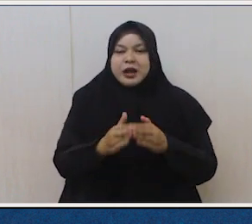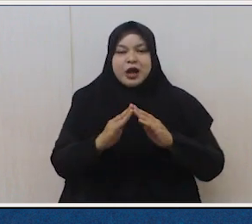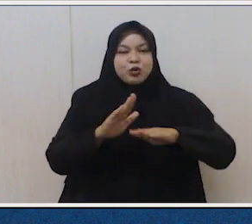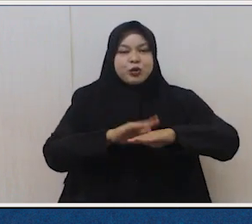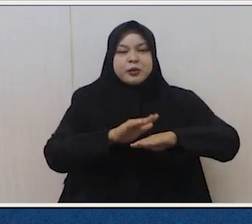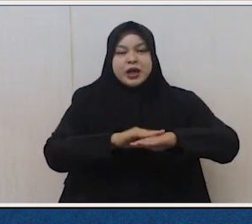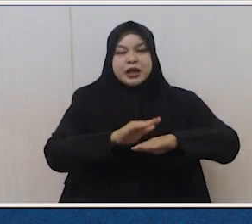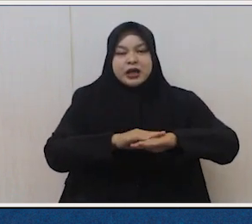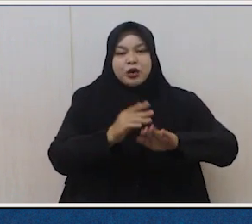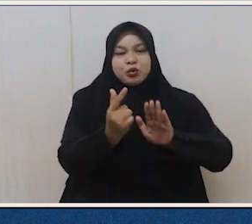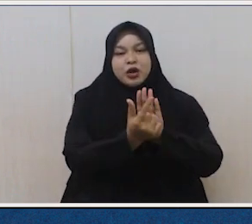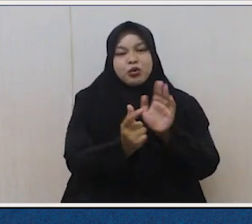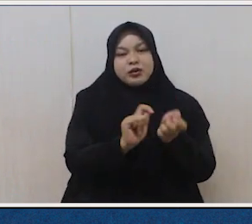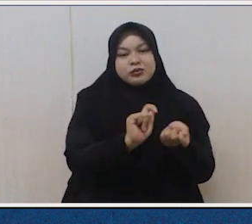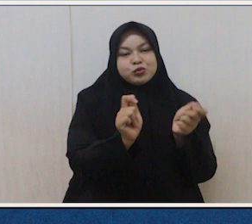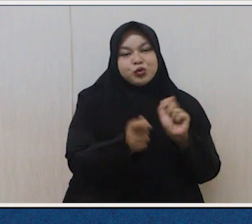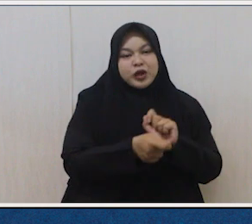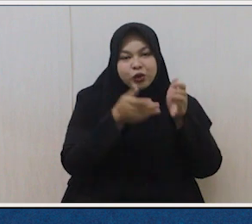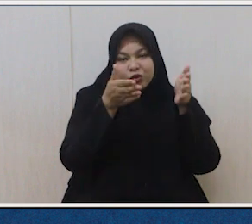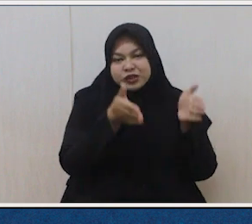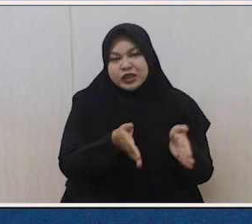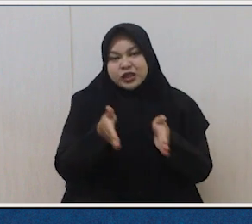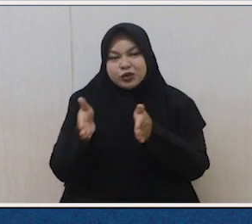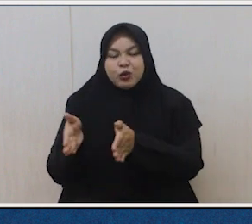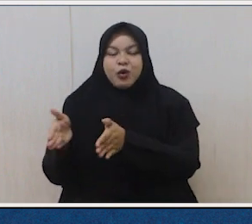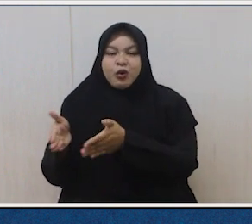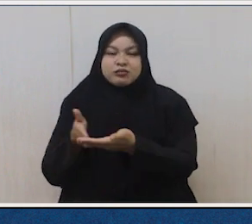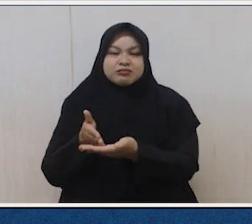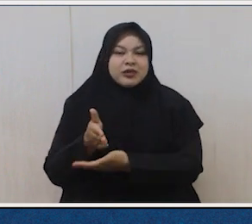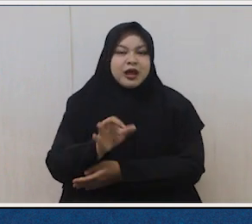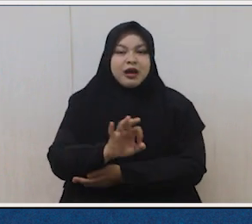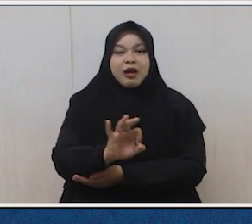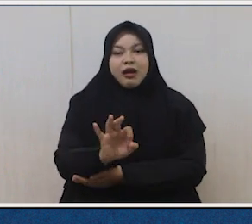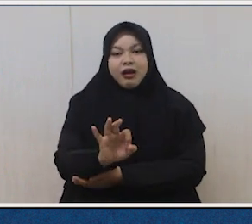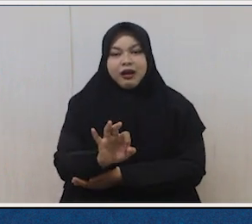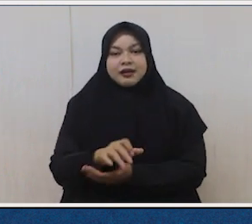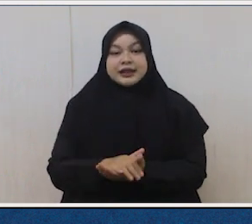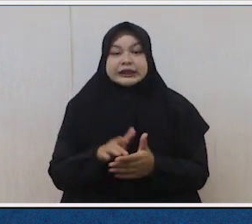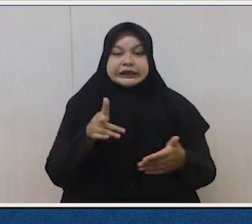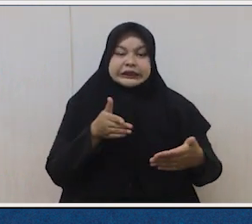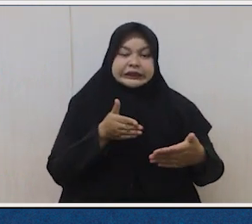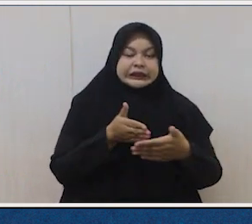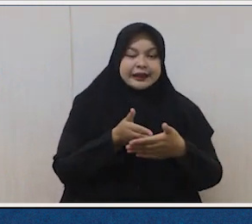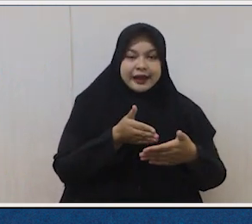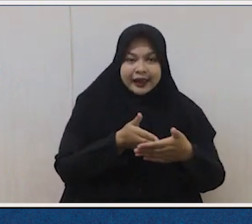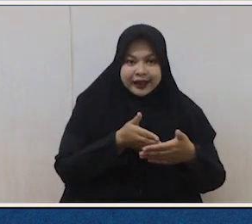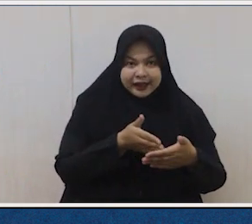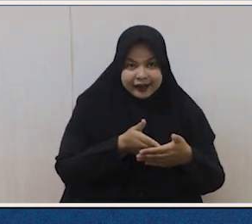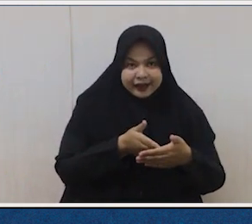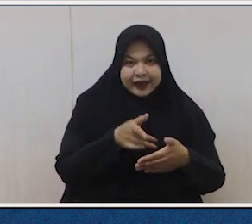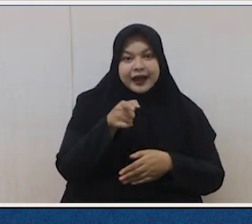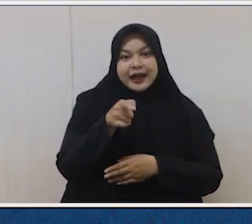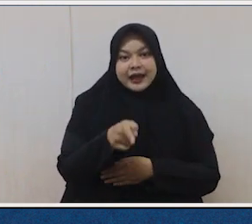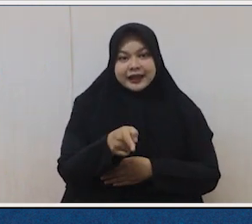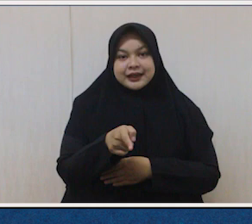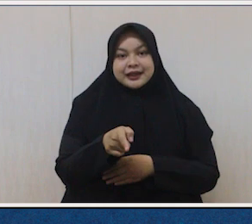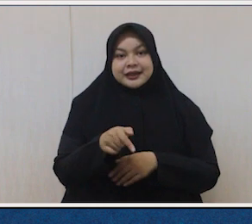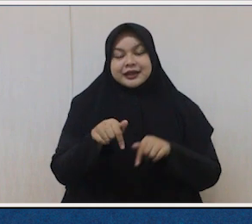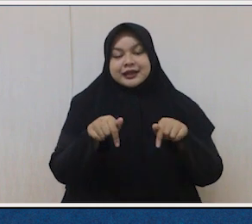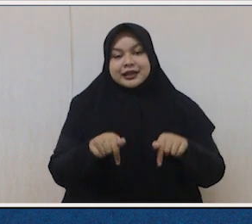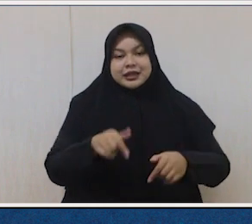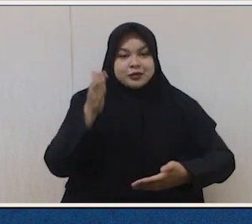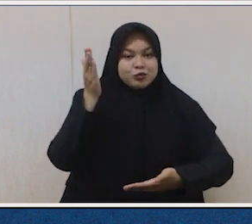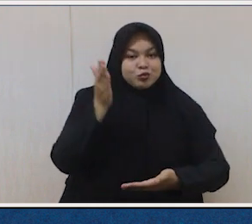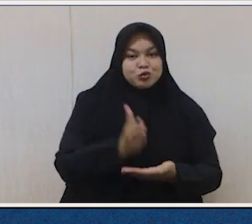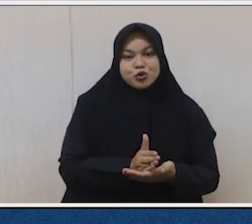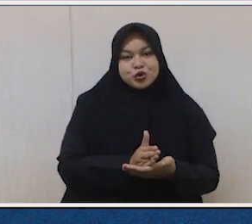undang-undang itu lintas sektor nah ini yang yang jadi kendala juga nah Oleh karena itu pada saat itu ee diputuskan tidak